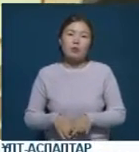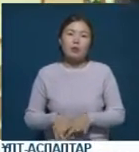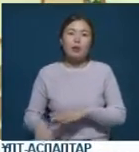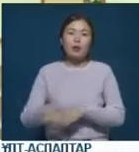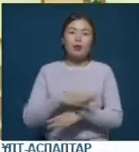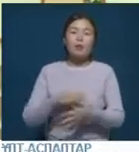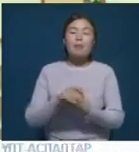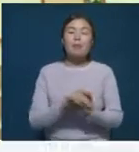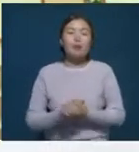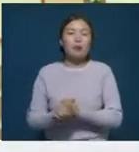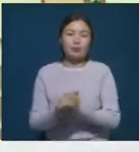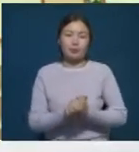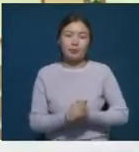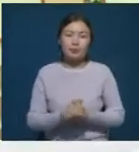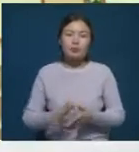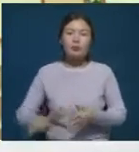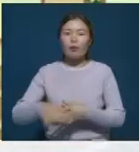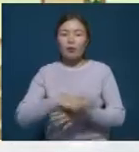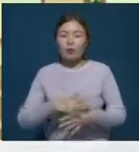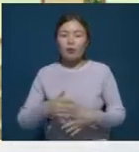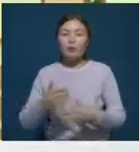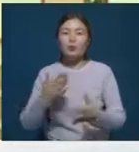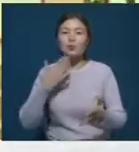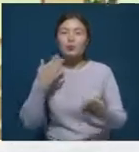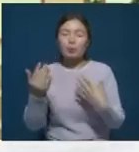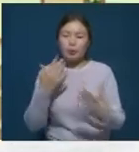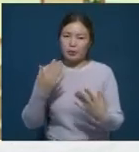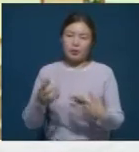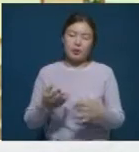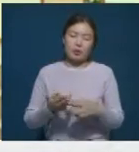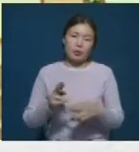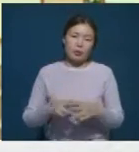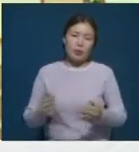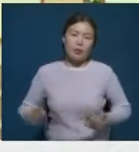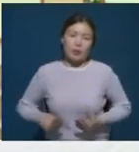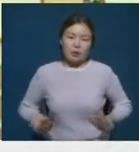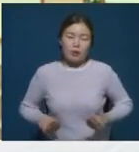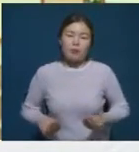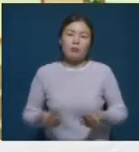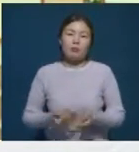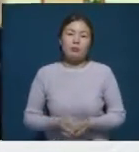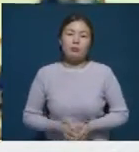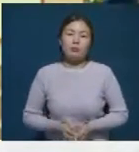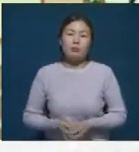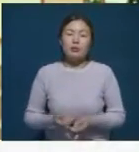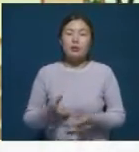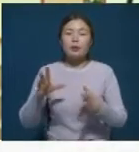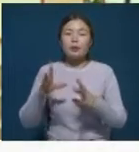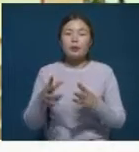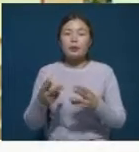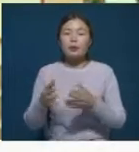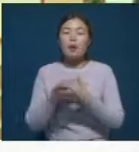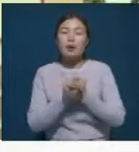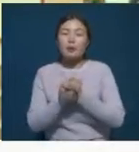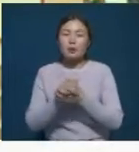елдің бірлігі, елдің бір-бірлігін сүйіспеншілігі, бұл өмірдегі ұлт пен ұлыстардың арасындағы